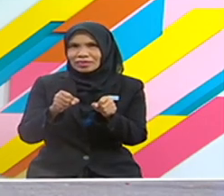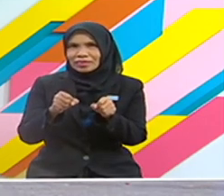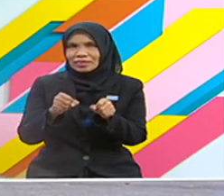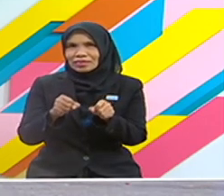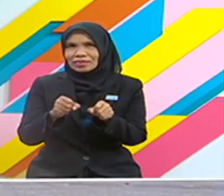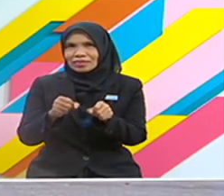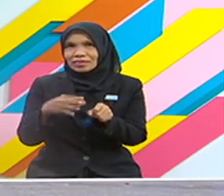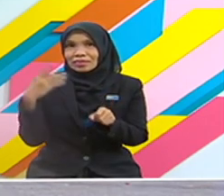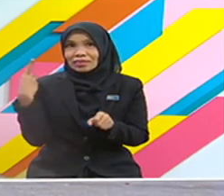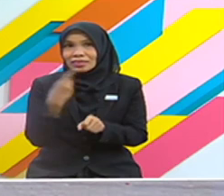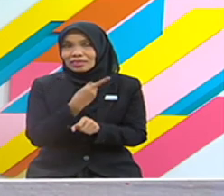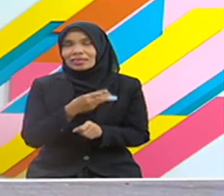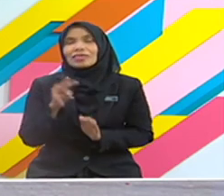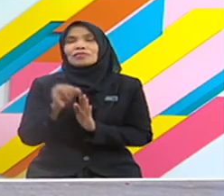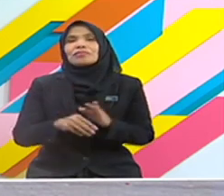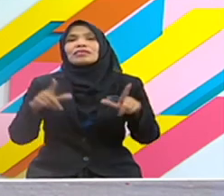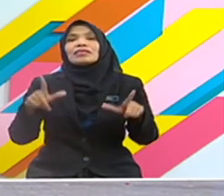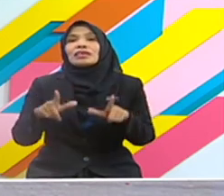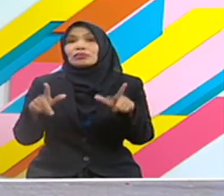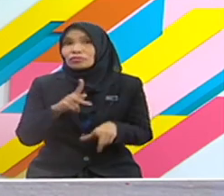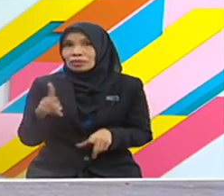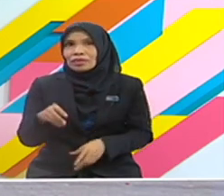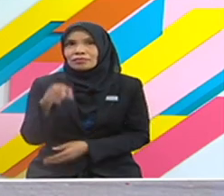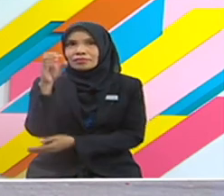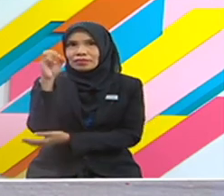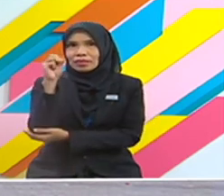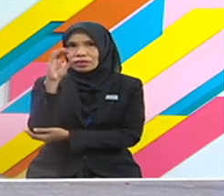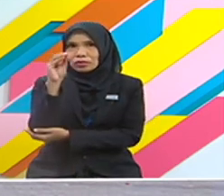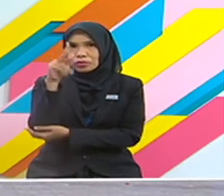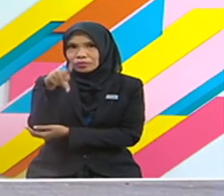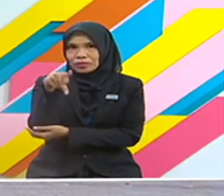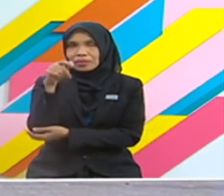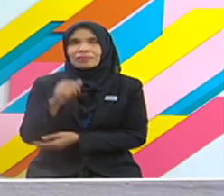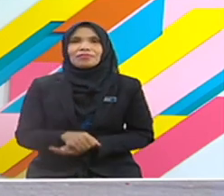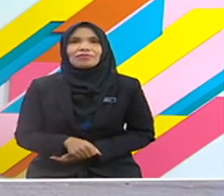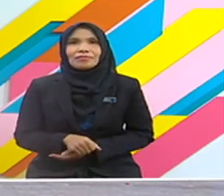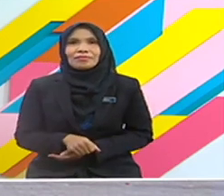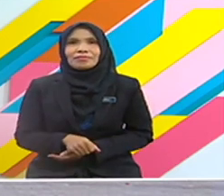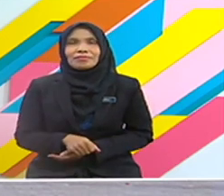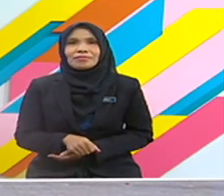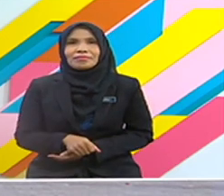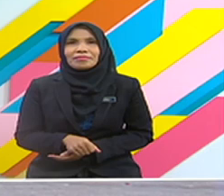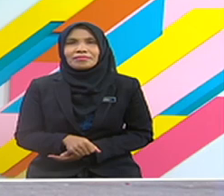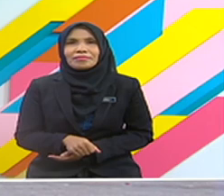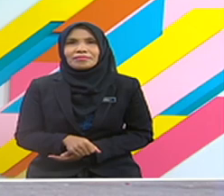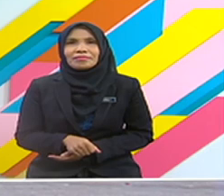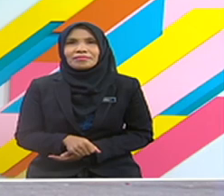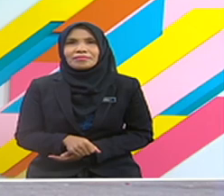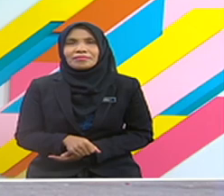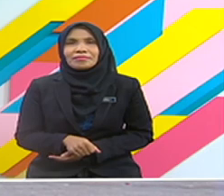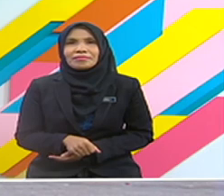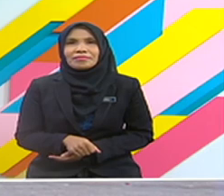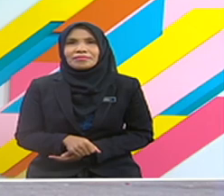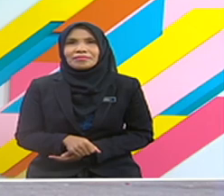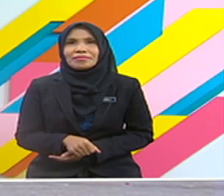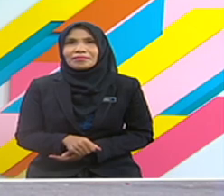dahulu dengan melakukan SOP-nya, kita nak mensanitasi tangan terlebih dahulu. Kita mulakan dengan Cikgu Suhaila. Okey,